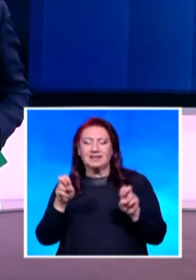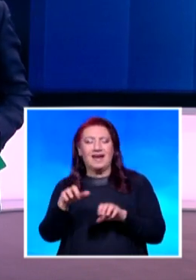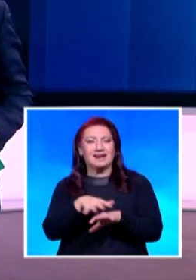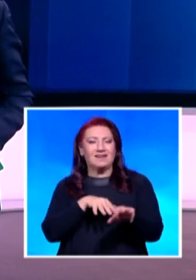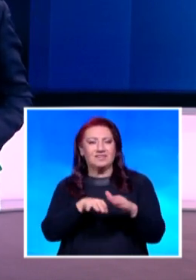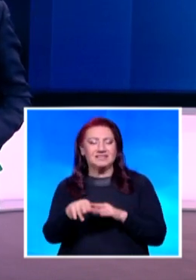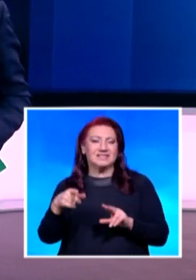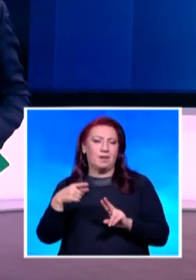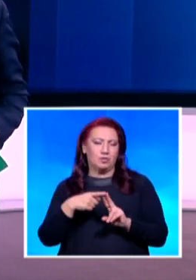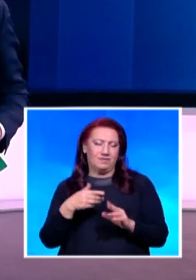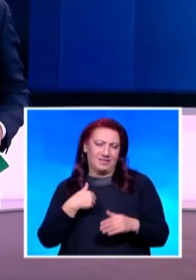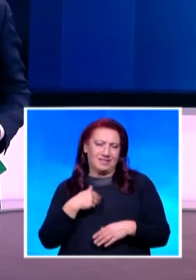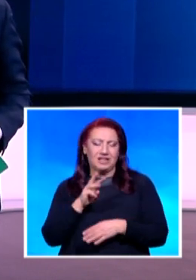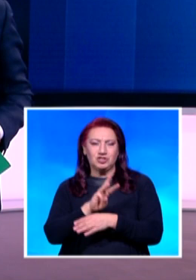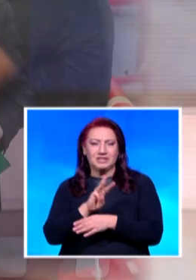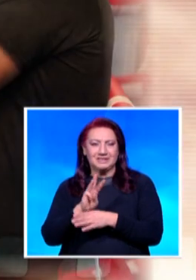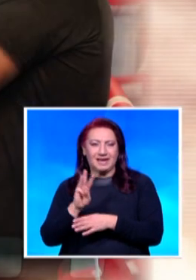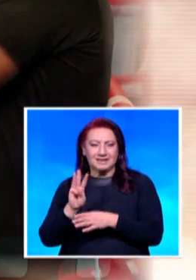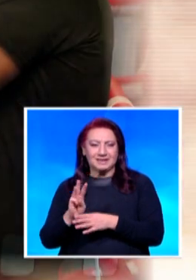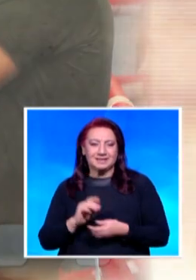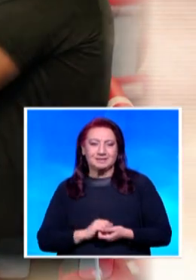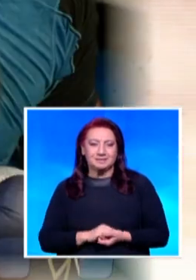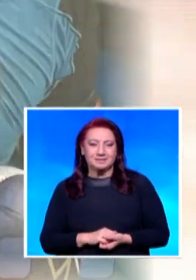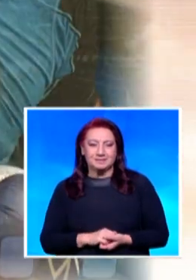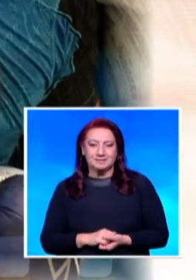сайт btvsport.bg.